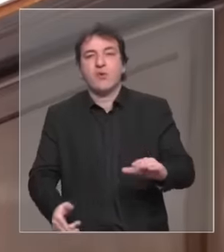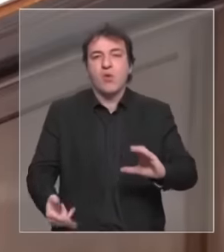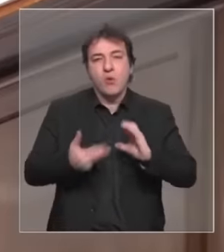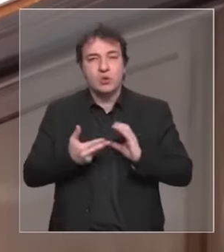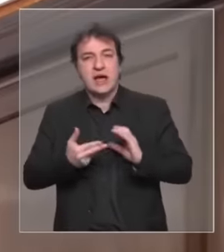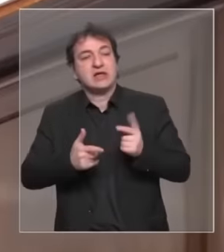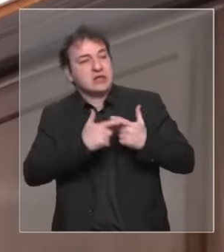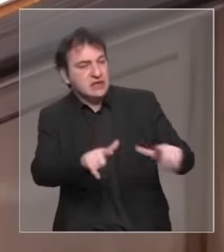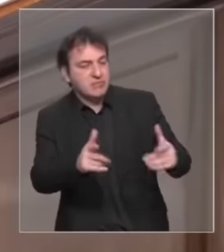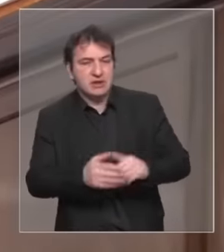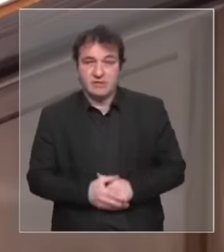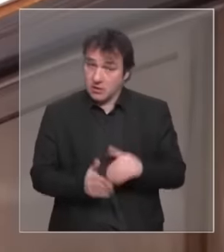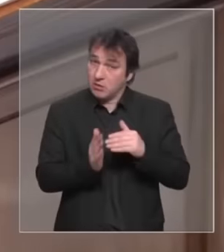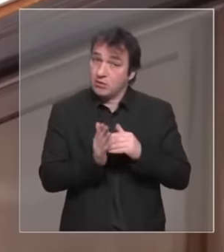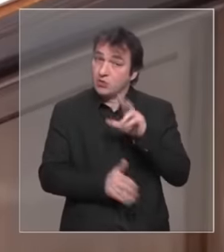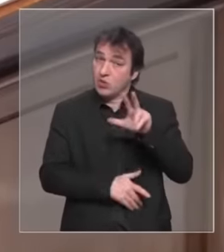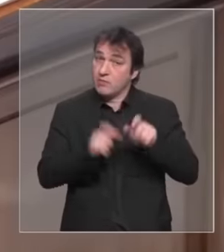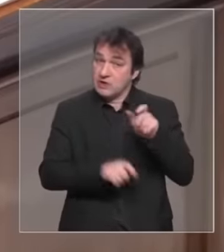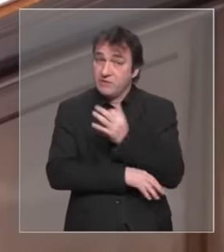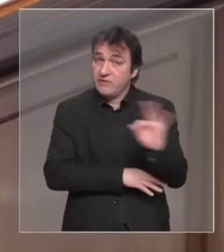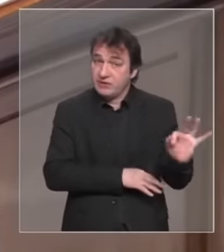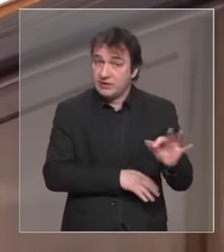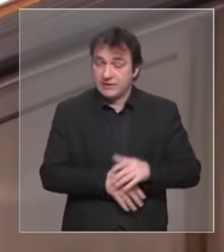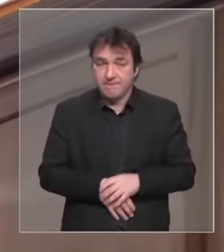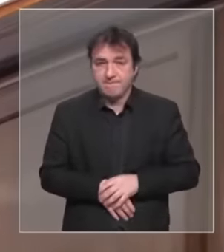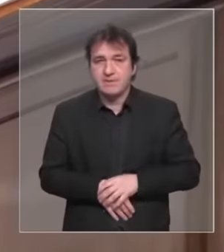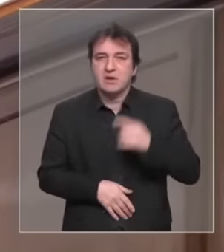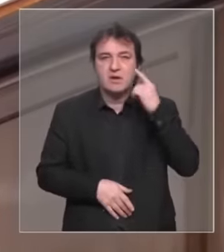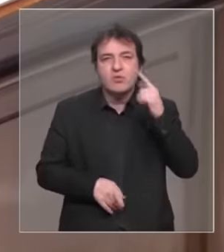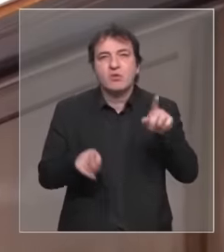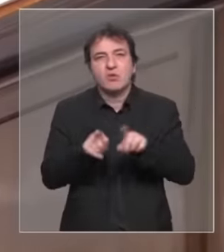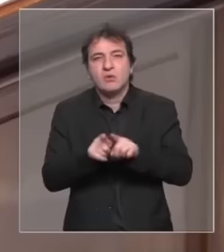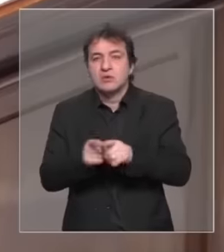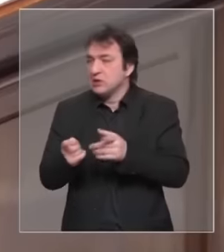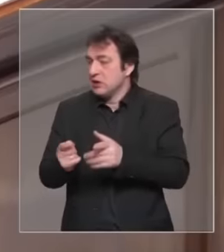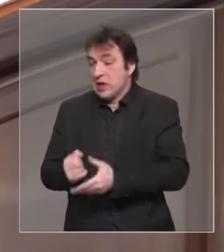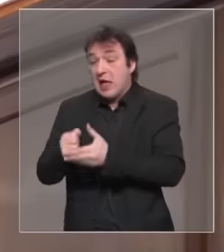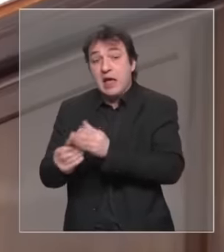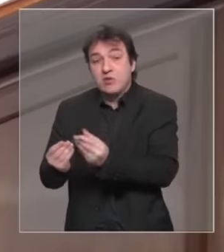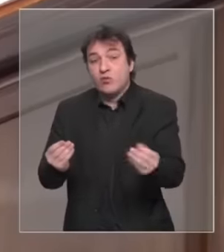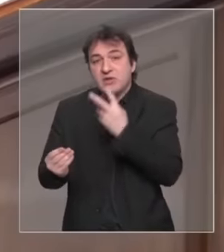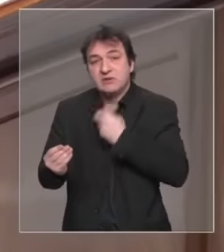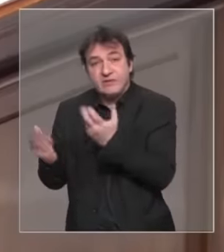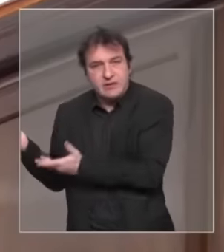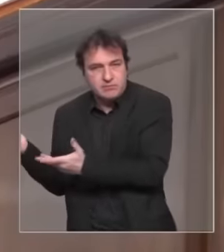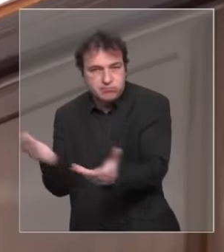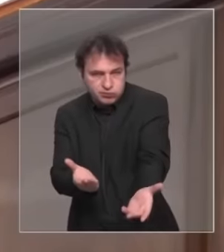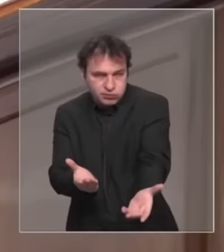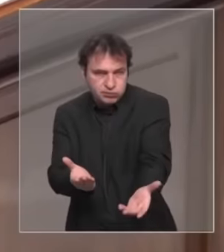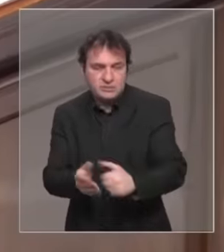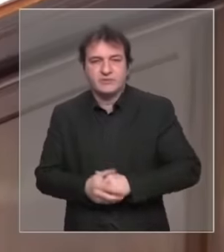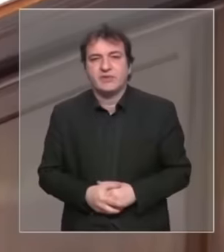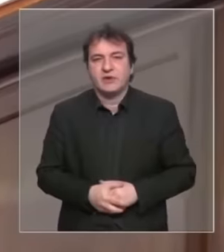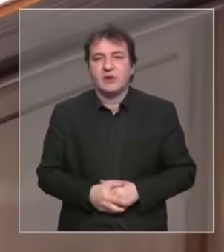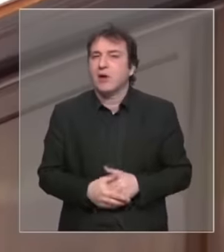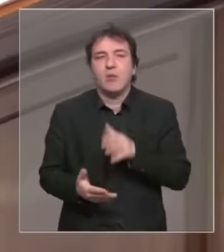encore trois de nos compatriotes, et pour permettre aussi l'acheminement de l'aide aux populations civiles de Gaza. Nous ne